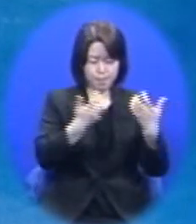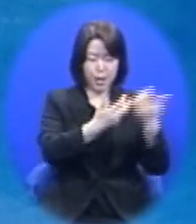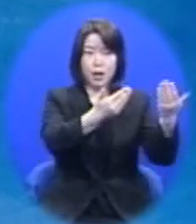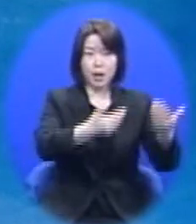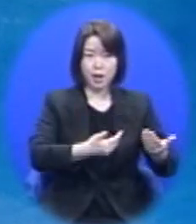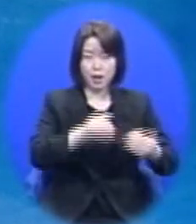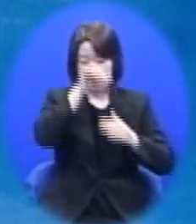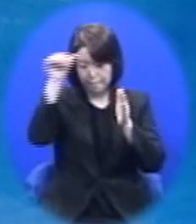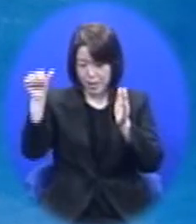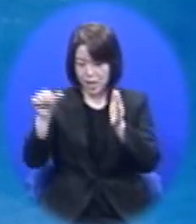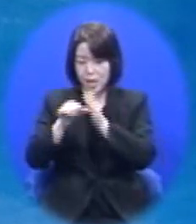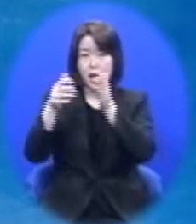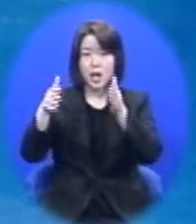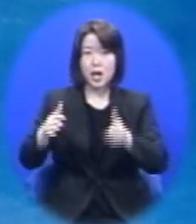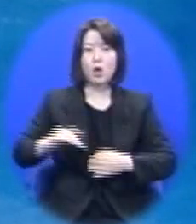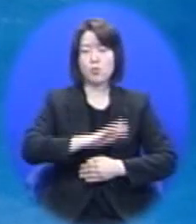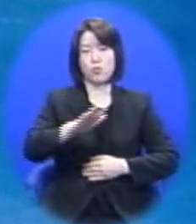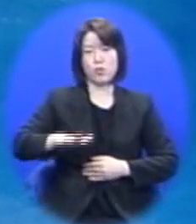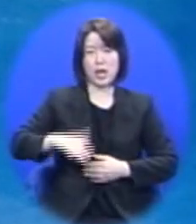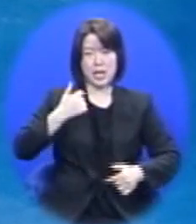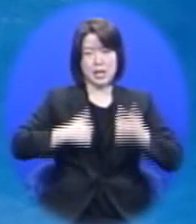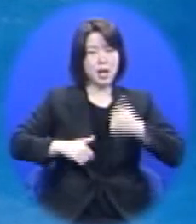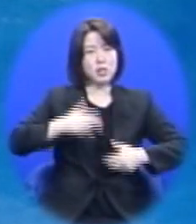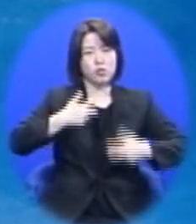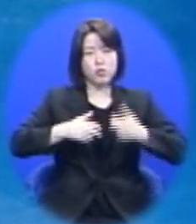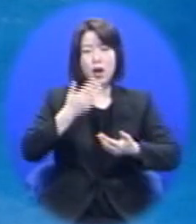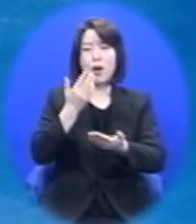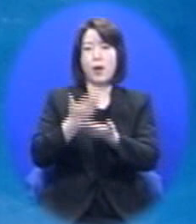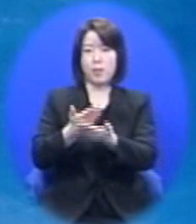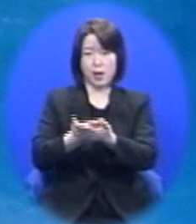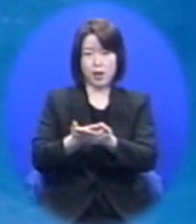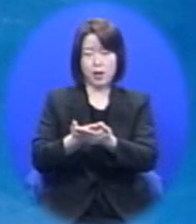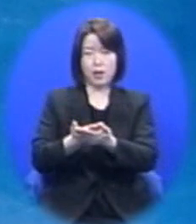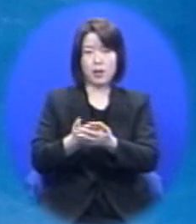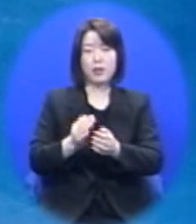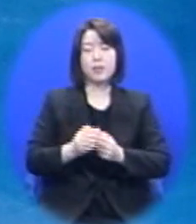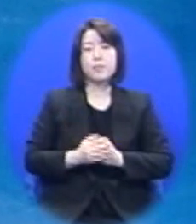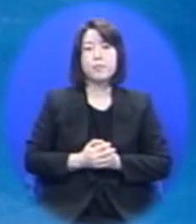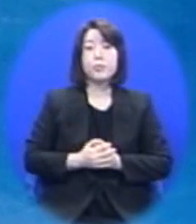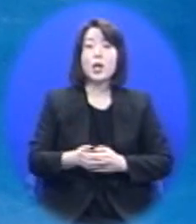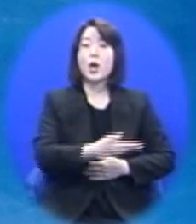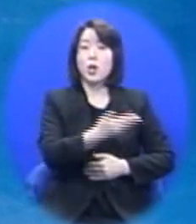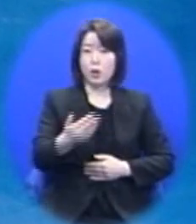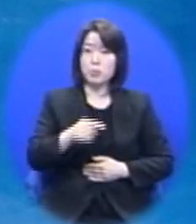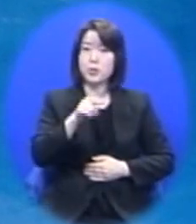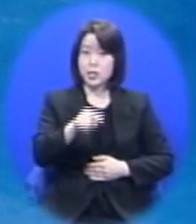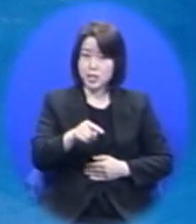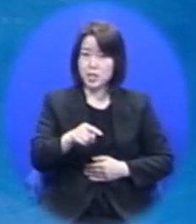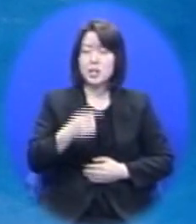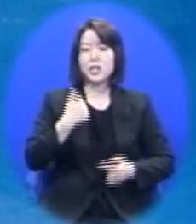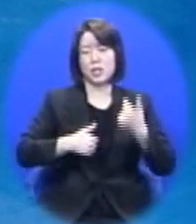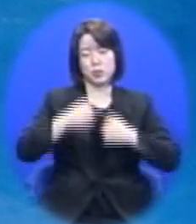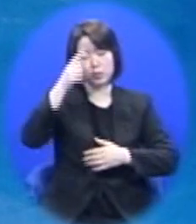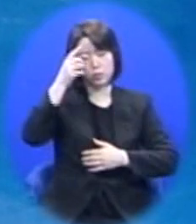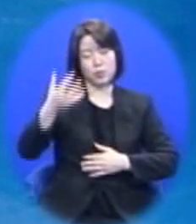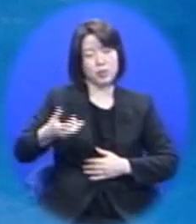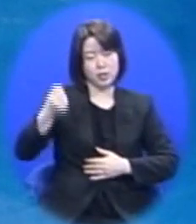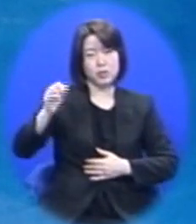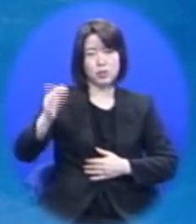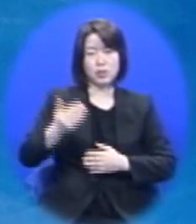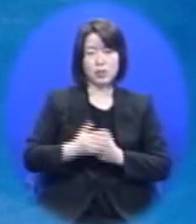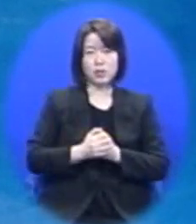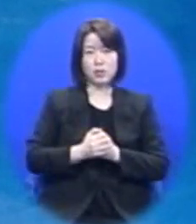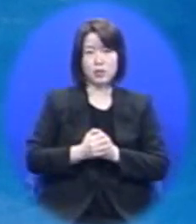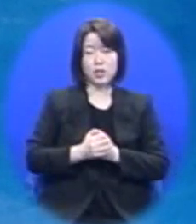평생토록 우리가 기뻐하고 즐거워하게 해 주십시오. 여러분도 이것이 기도여야 합니다. 주님 안에